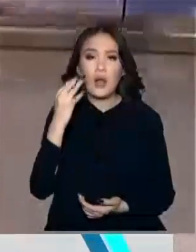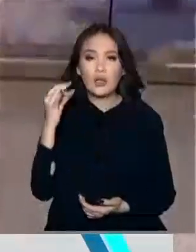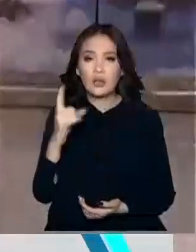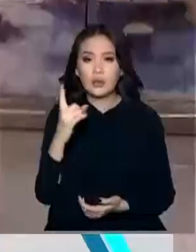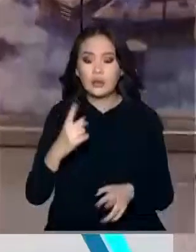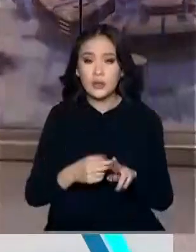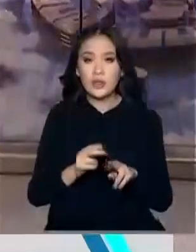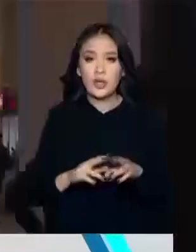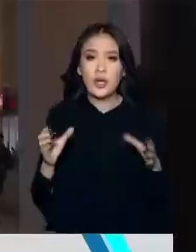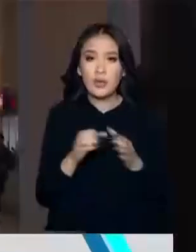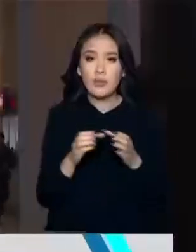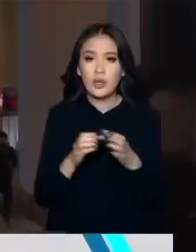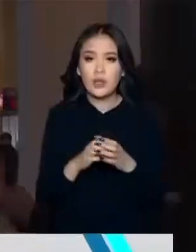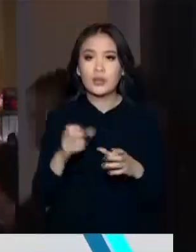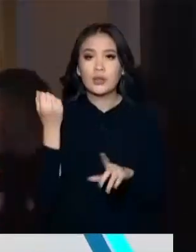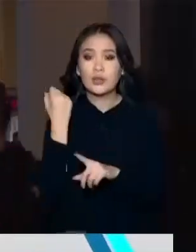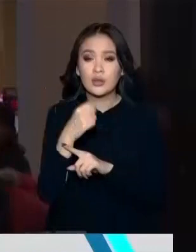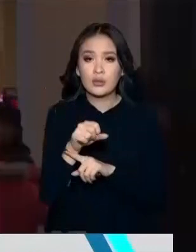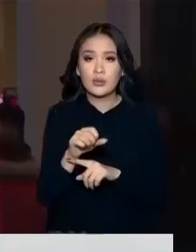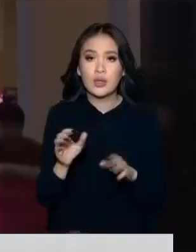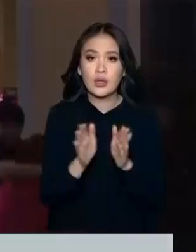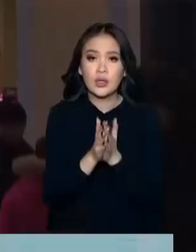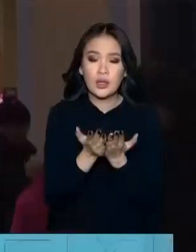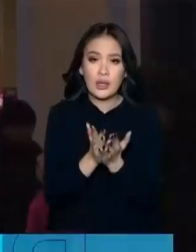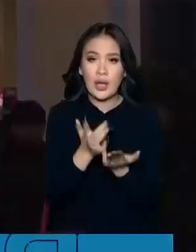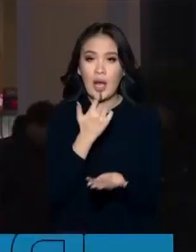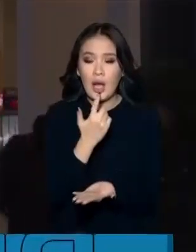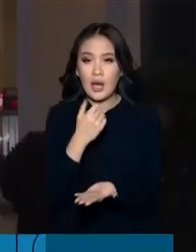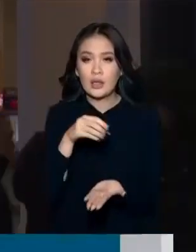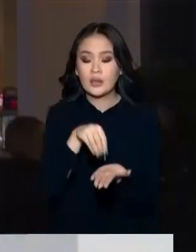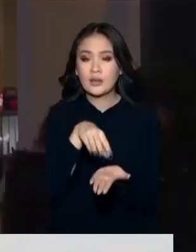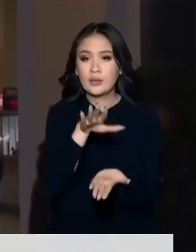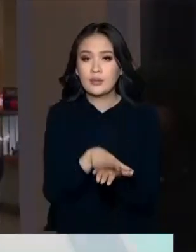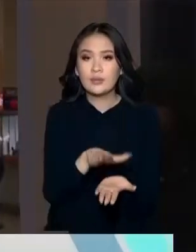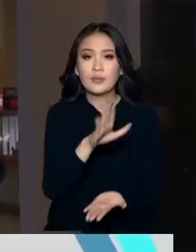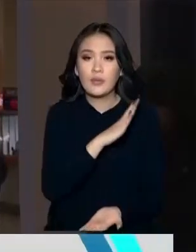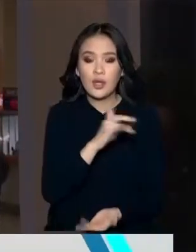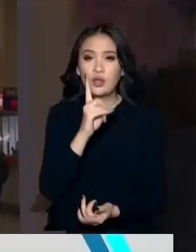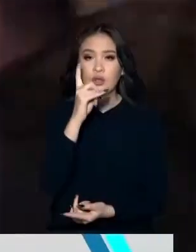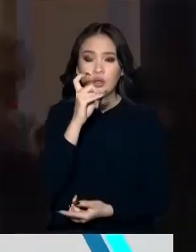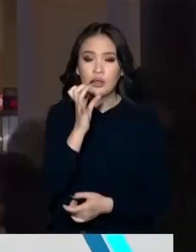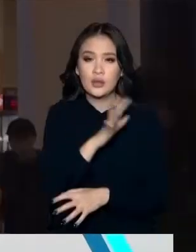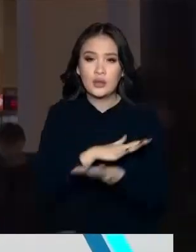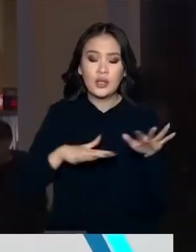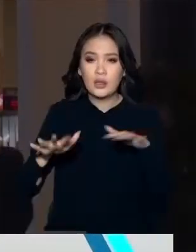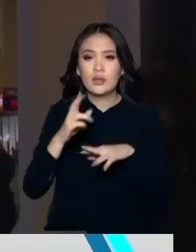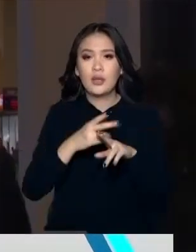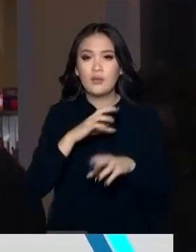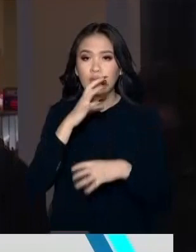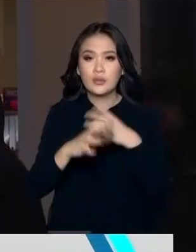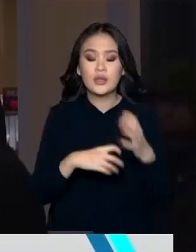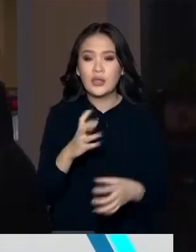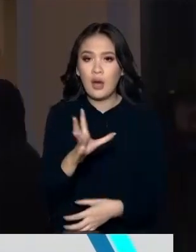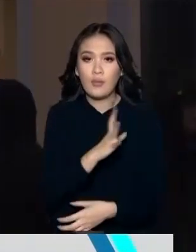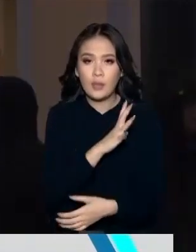помеха командной игре. Этот чемпион, кстати, попал в Книгу рекордов Гиннесса, потому что там участвовало больше 100 стран и более 700 атлетов со всего мира.